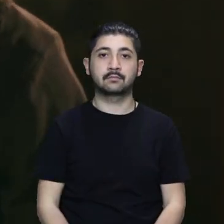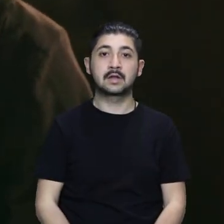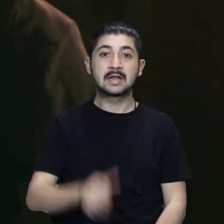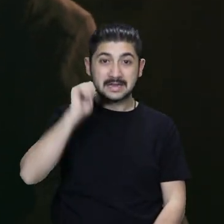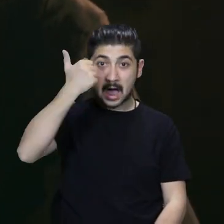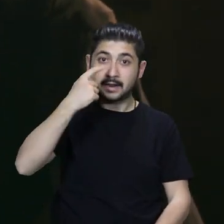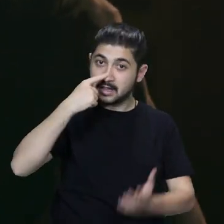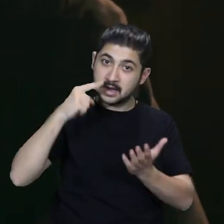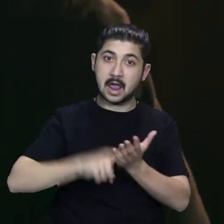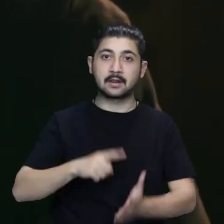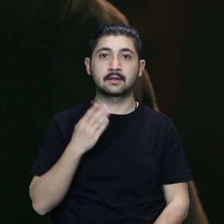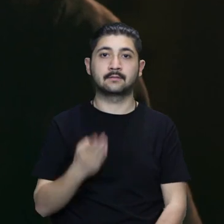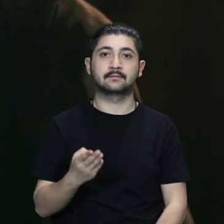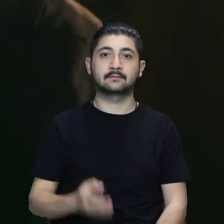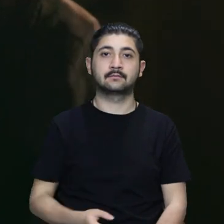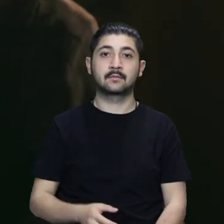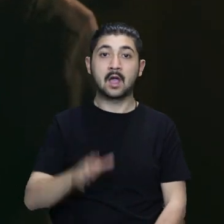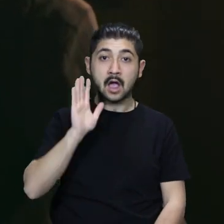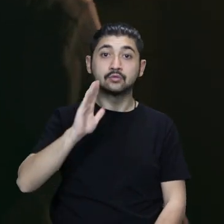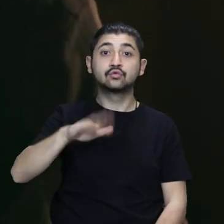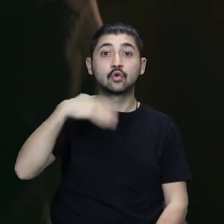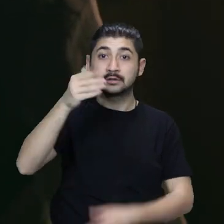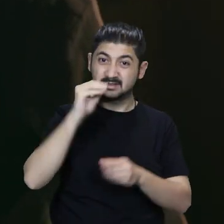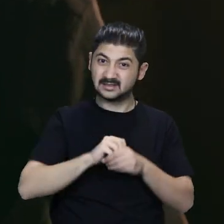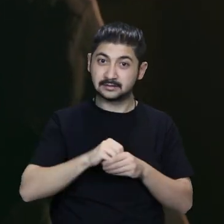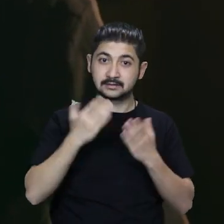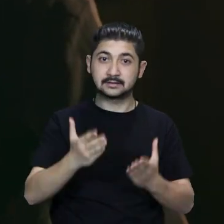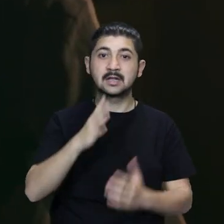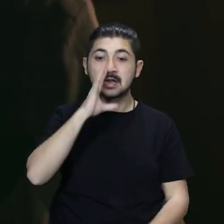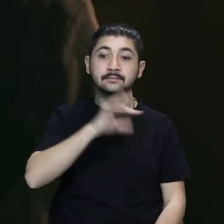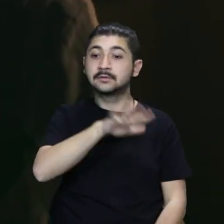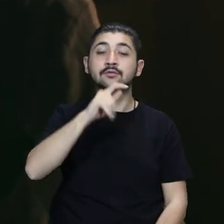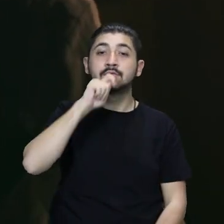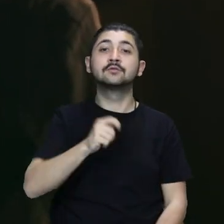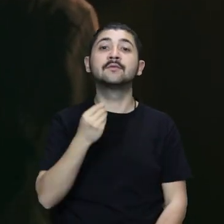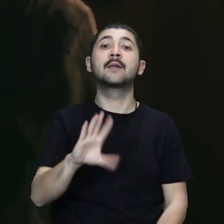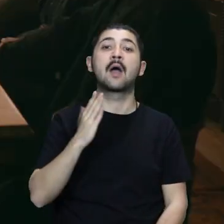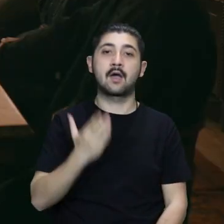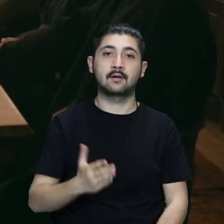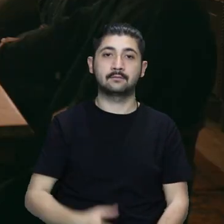Yarına inanın. Lakin sonrası için kimseye söz vermeyin.